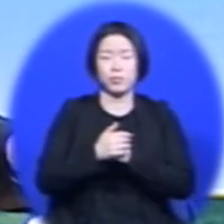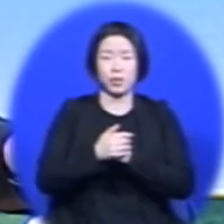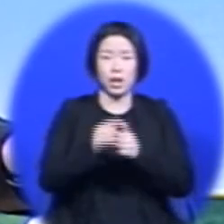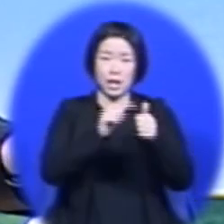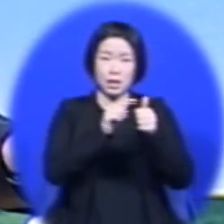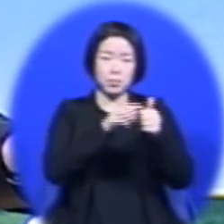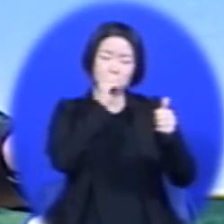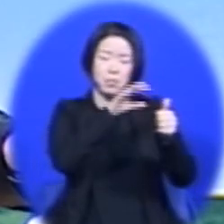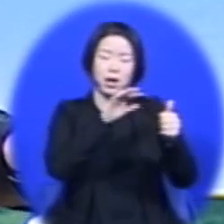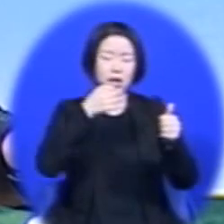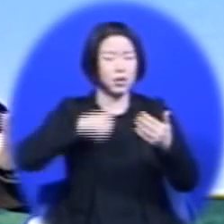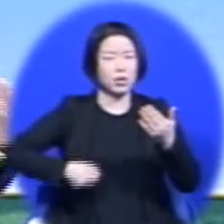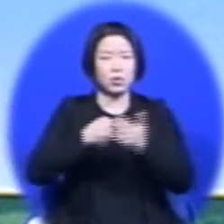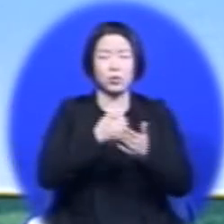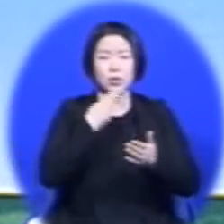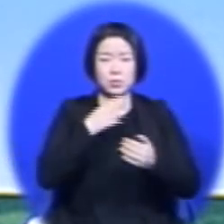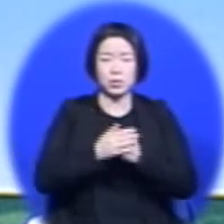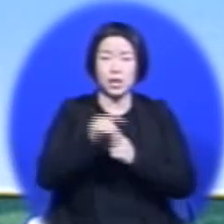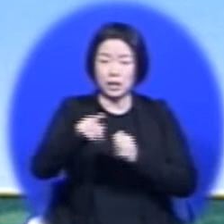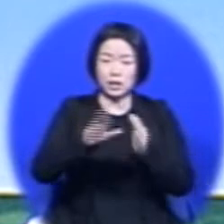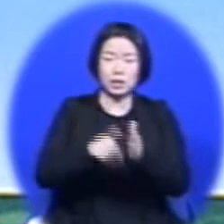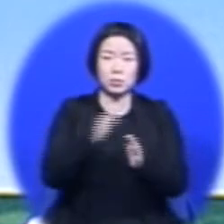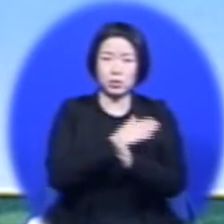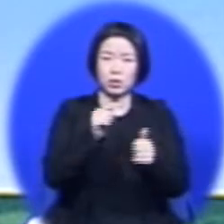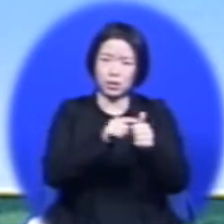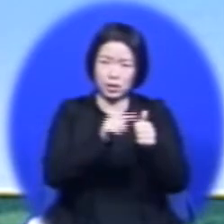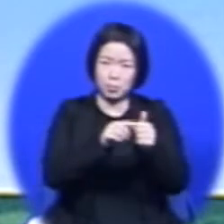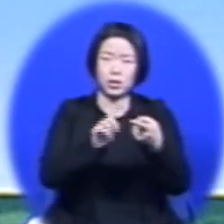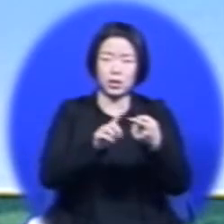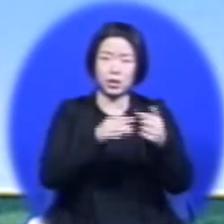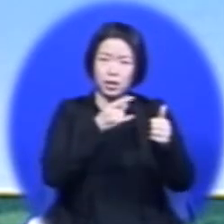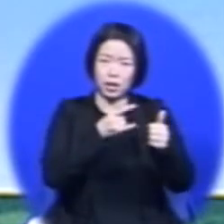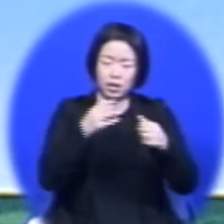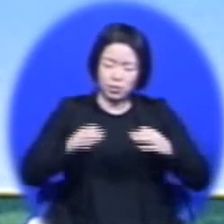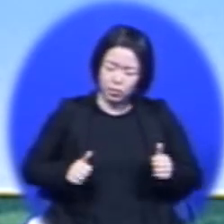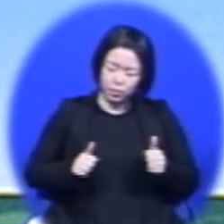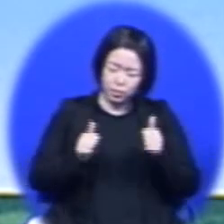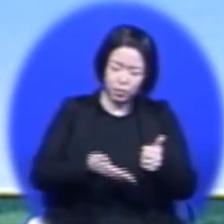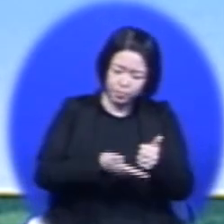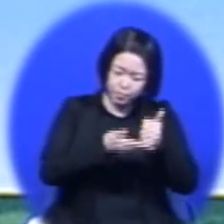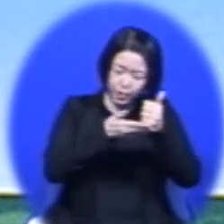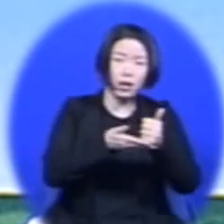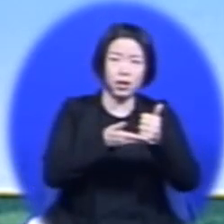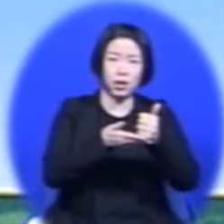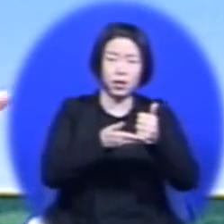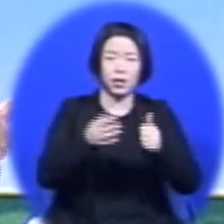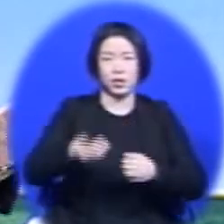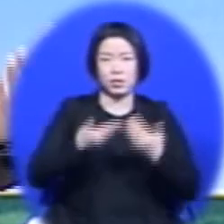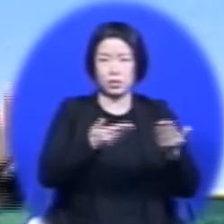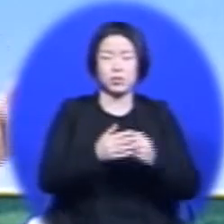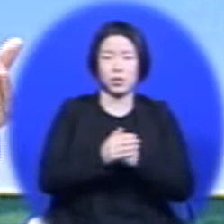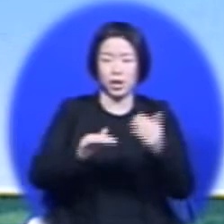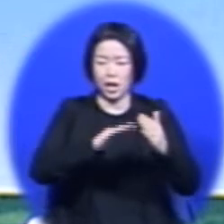용기가 없었습니다. 그때부터 그는 남편을 정말 최선을 다해서 섬겼습니다. 속죄하는 마음으로.